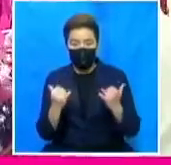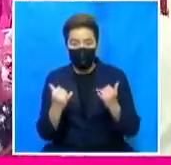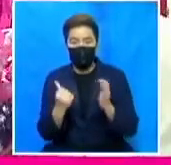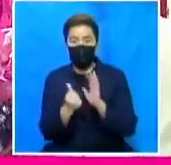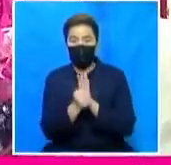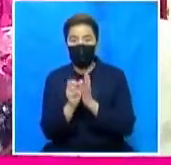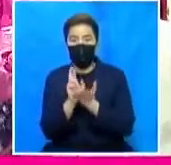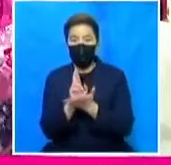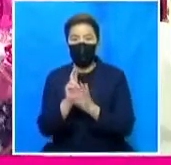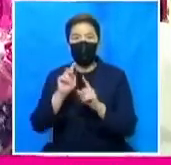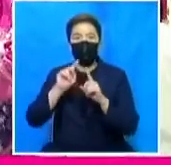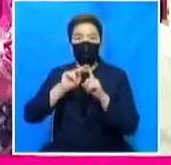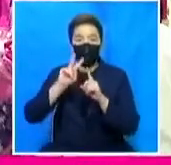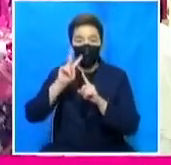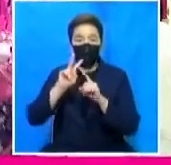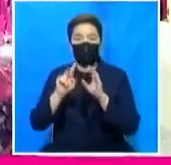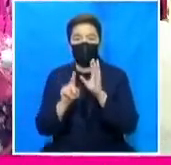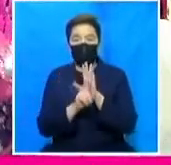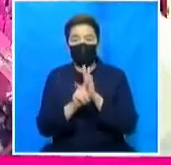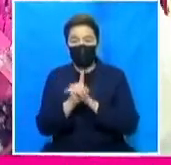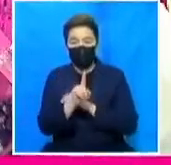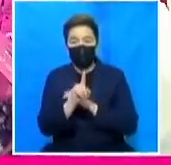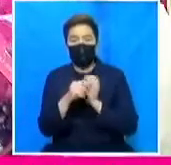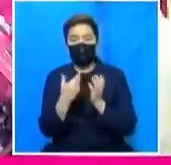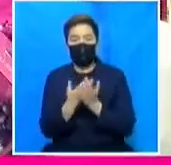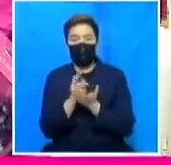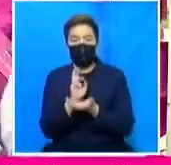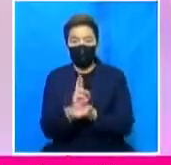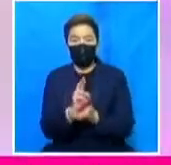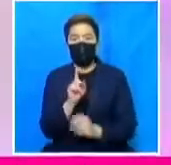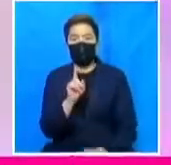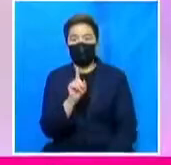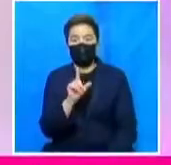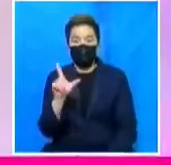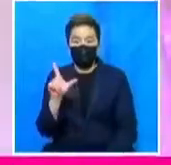ออกรางวัลอันดับที่2ครั้งที่1เป็นเงิน1ล้านบาท